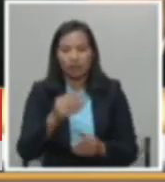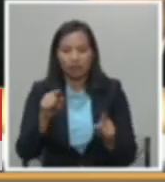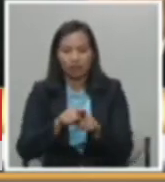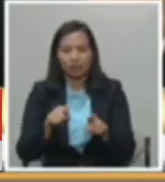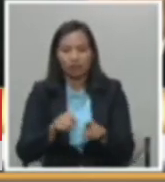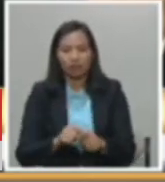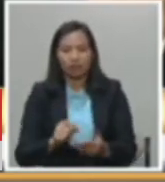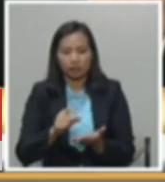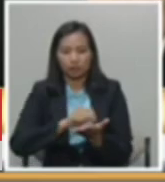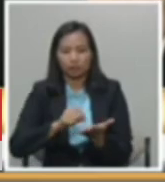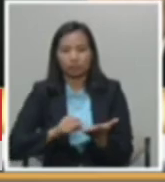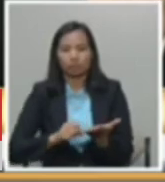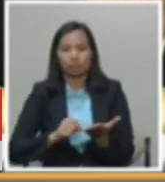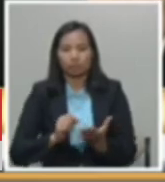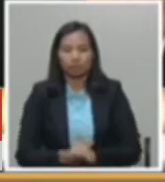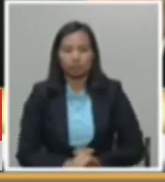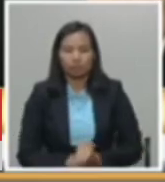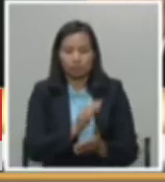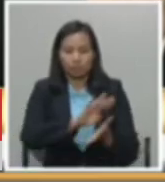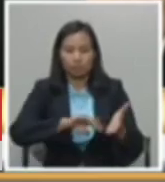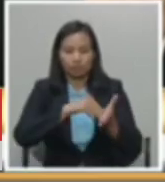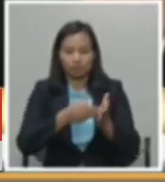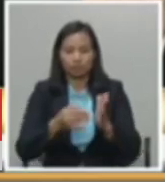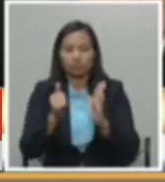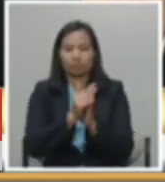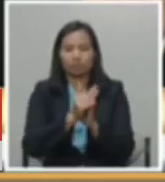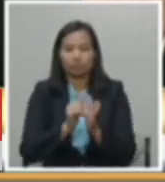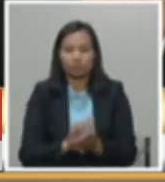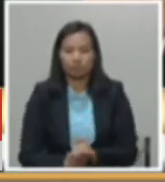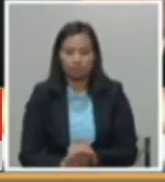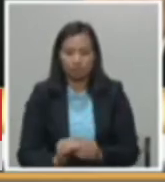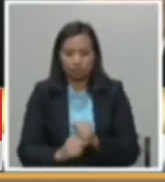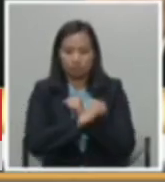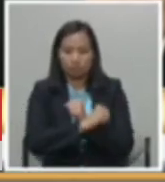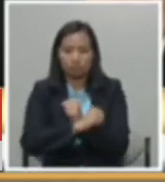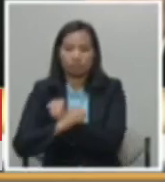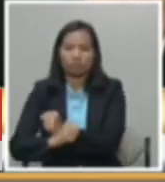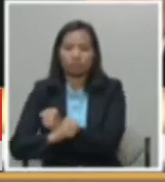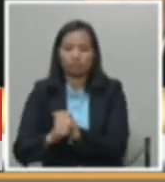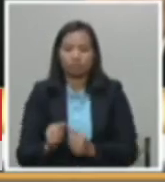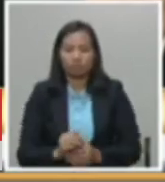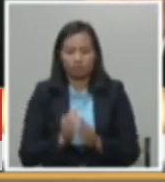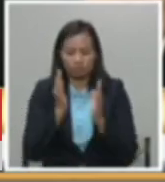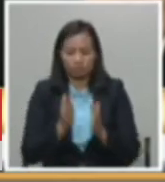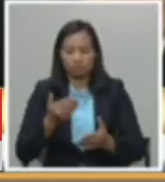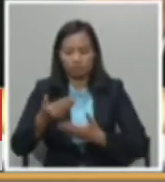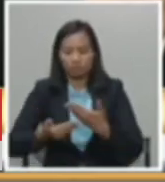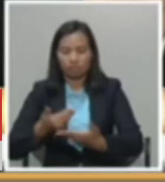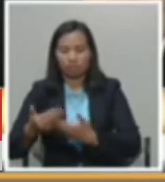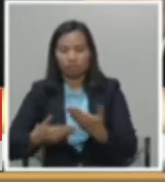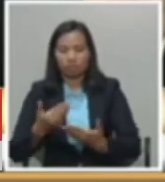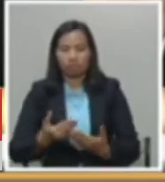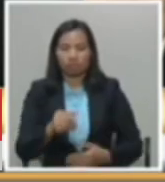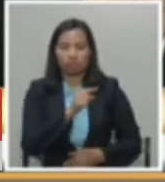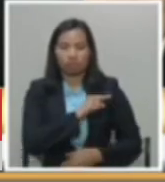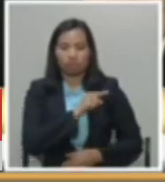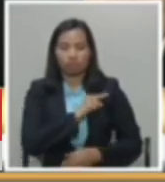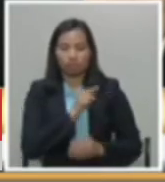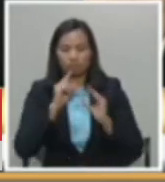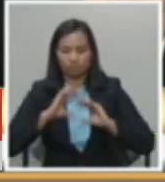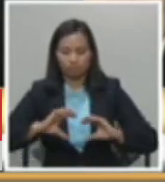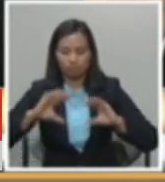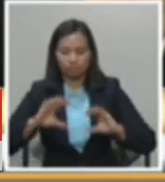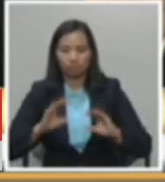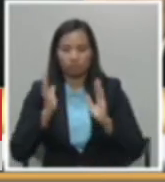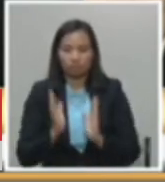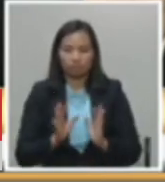เขียนไว้ในรายการยุทธศาสตร์ที่หนึ่งนี่ว่าจะปราบปรามผู้ค้ายาและเจ้าหน้าที่ของรัฐที่มีส่วนเ